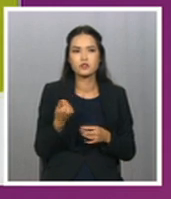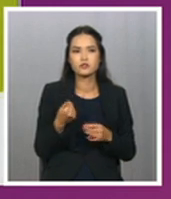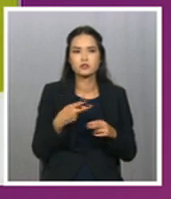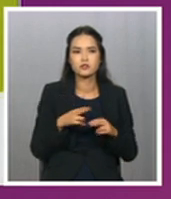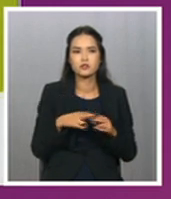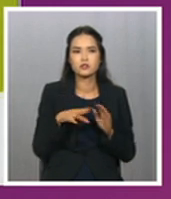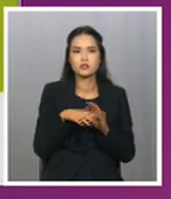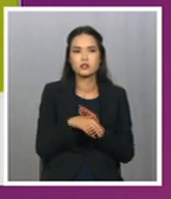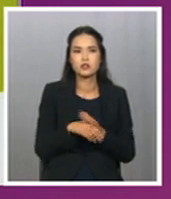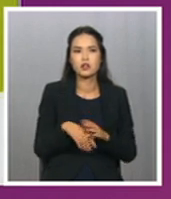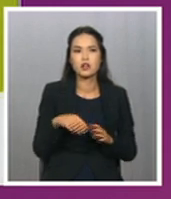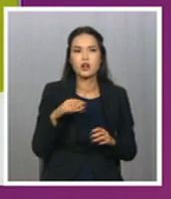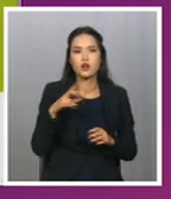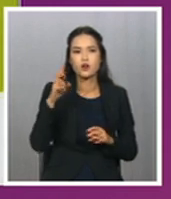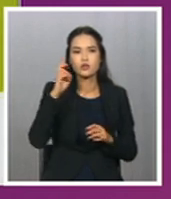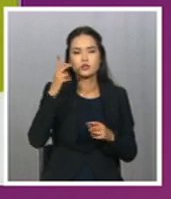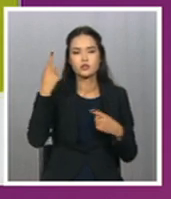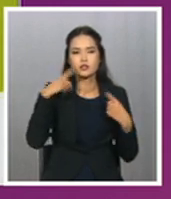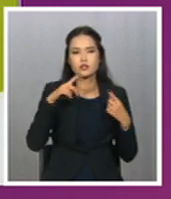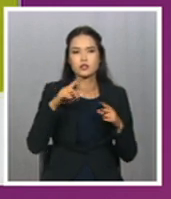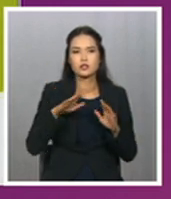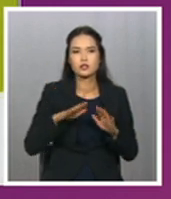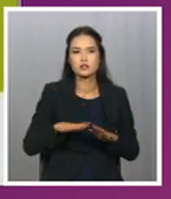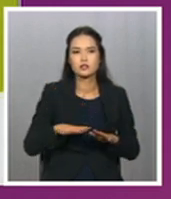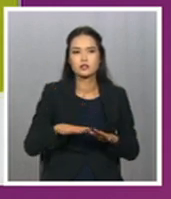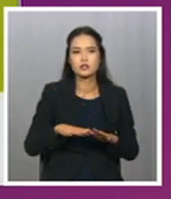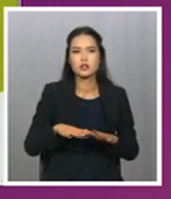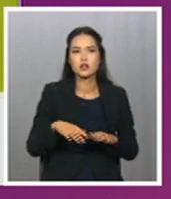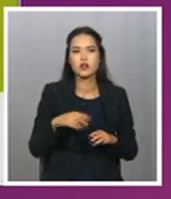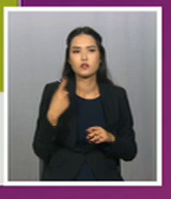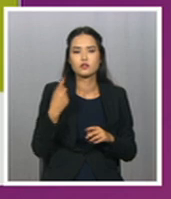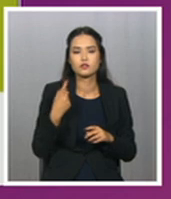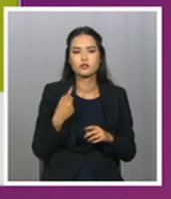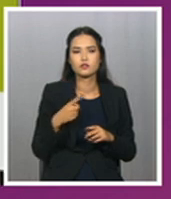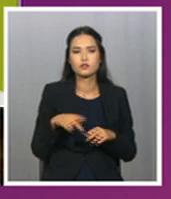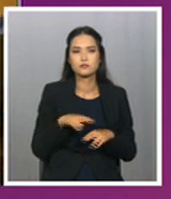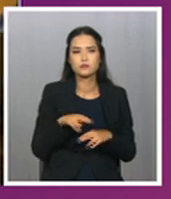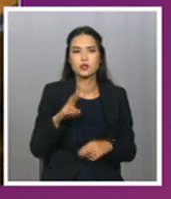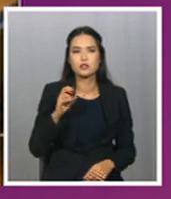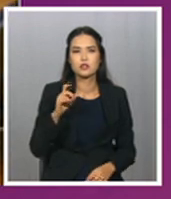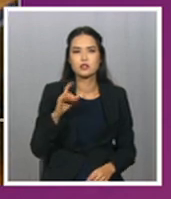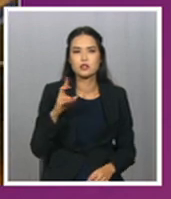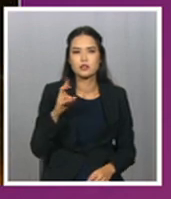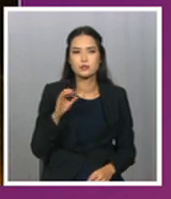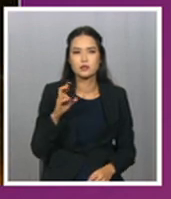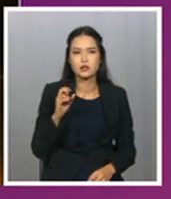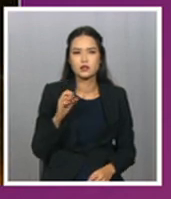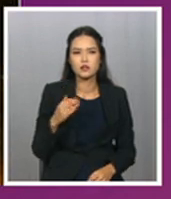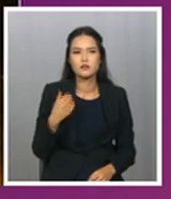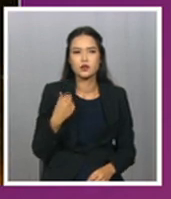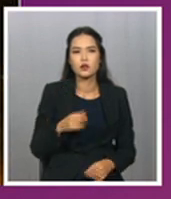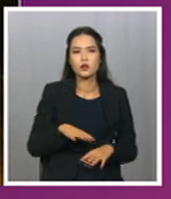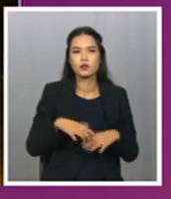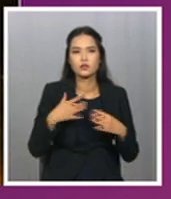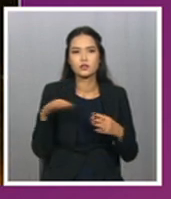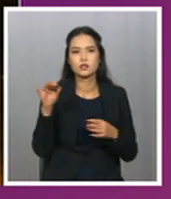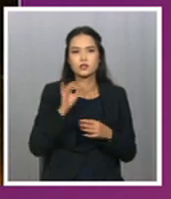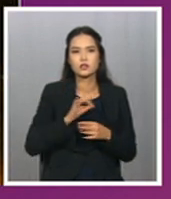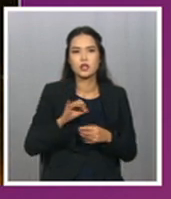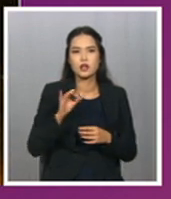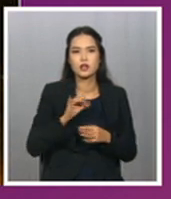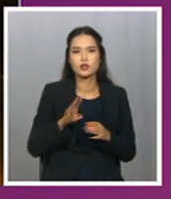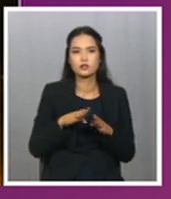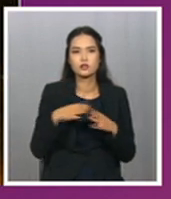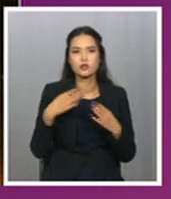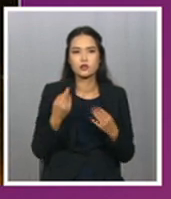даласында ұлттық идеяны негіздегені жөнінде тұңғыш президент Нұрсұлтан Назарбаев өзінің тарих толқынында кітабының